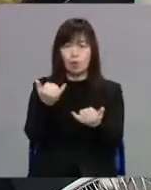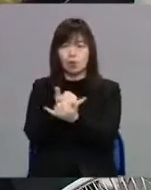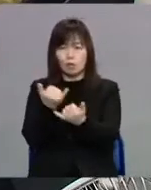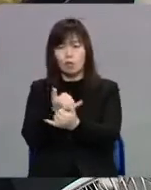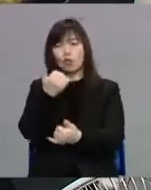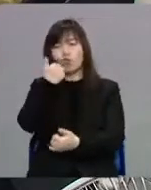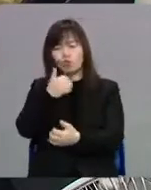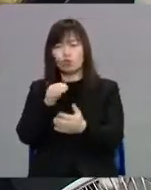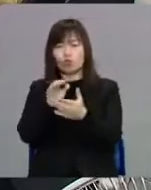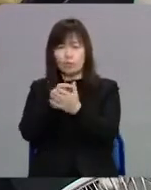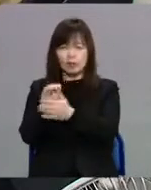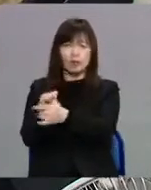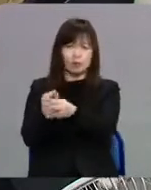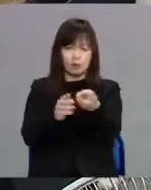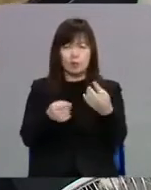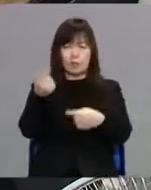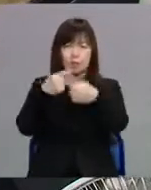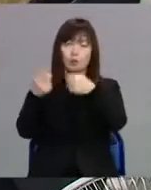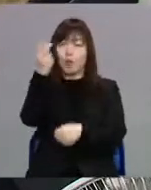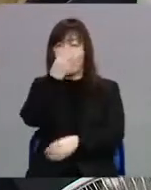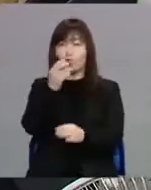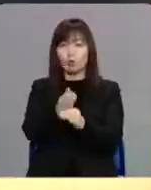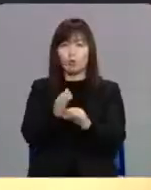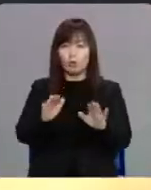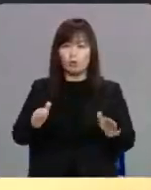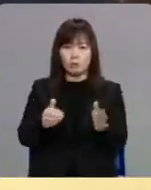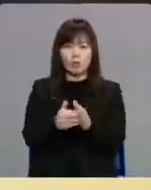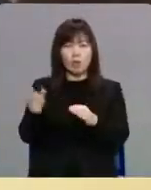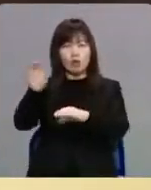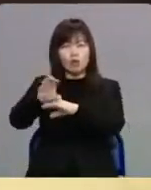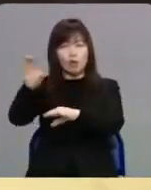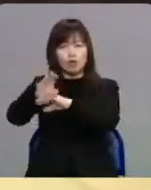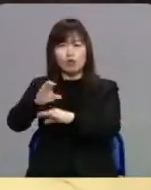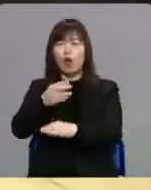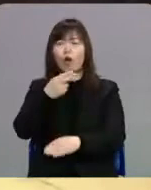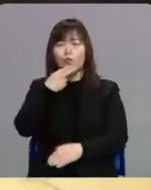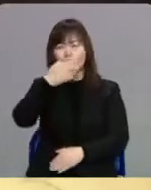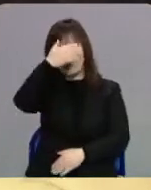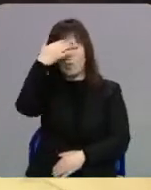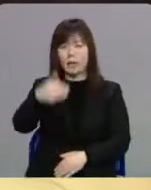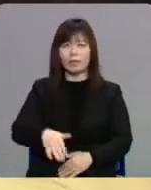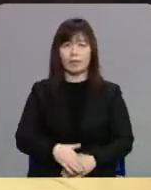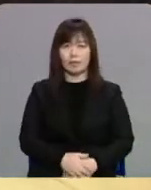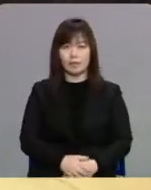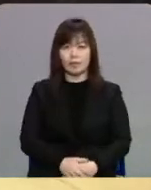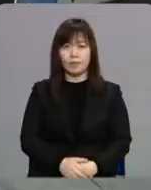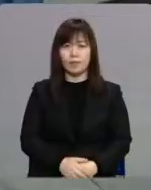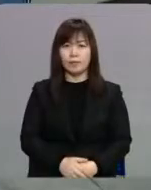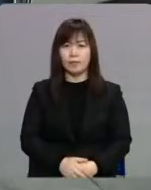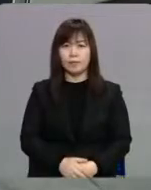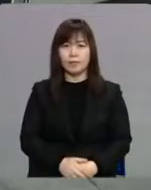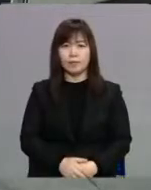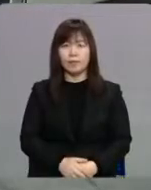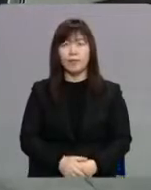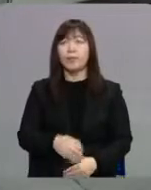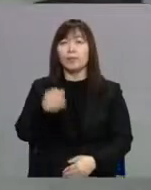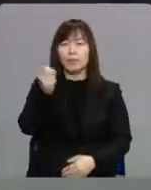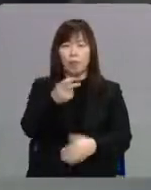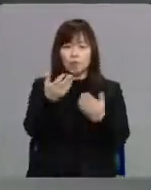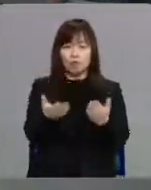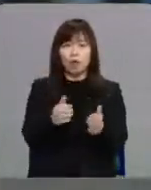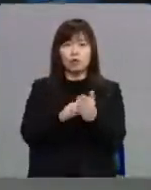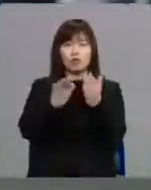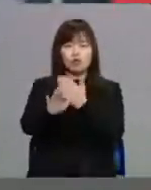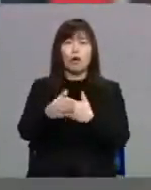등을 상대로 역학조사를 벌이고 있으며 현재까지 추가 접촉자는 없는 것으로 보고 있습니다. 또 연휴